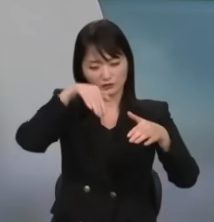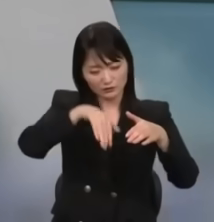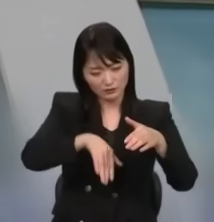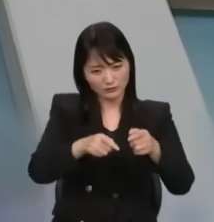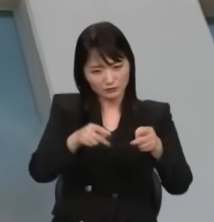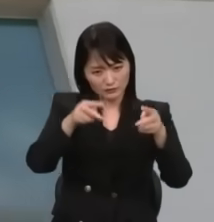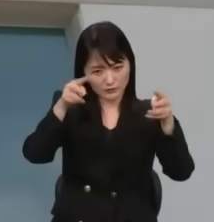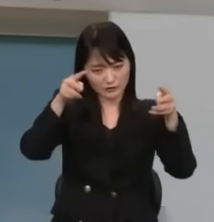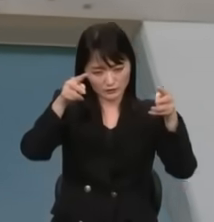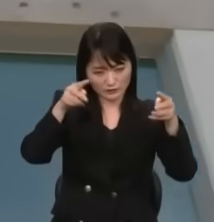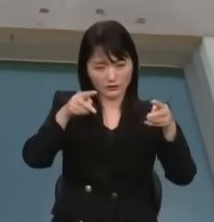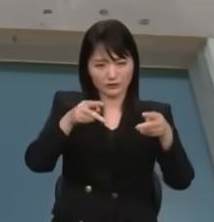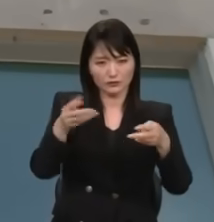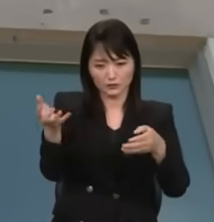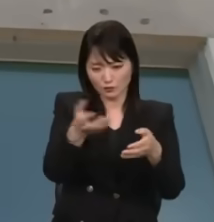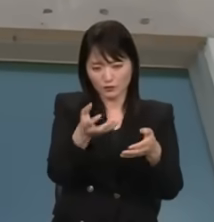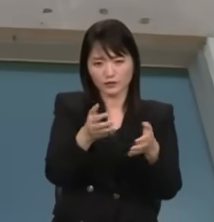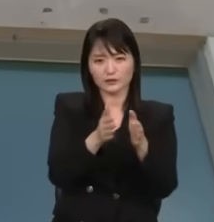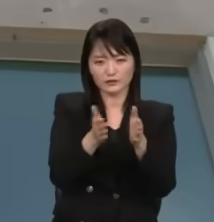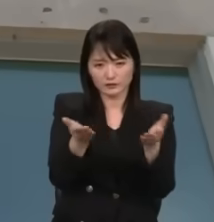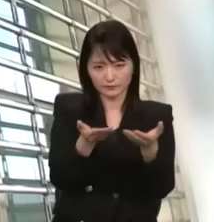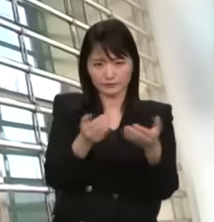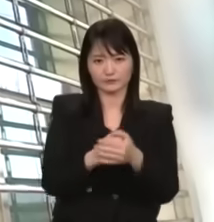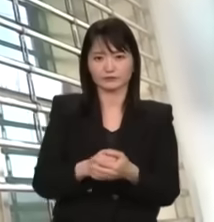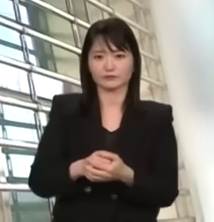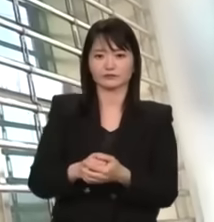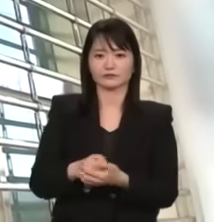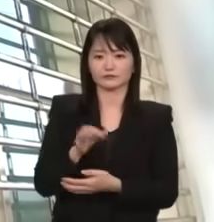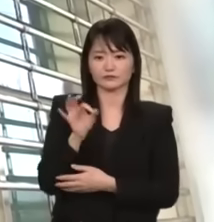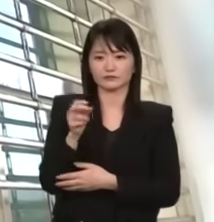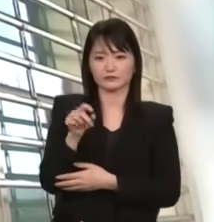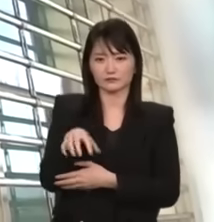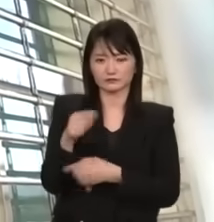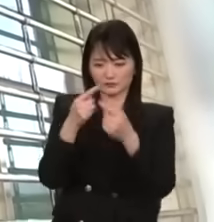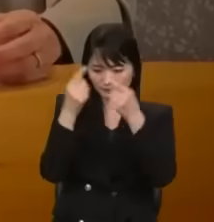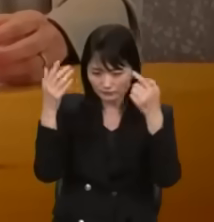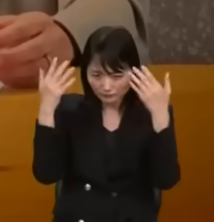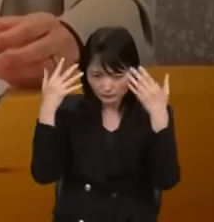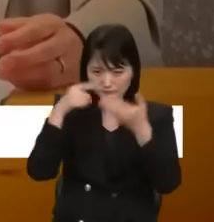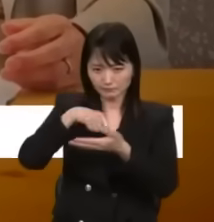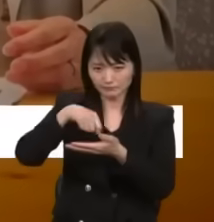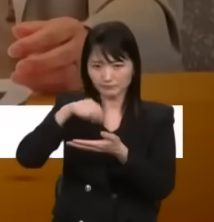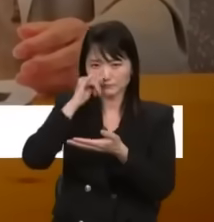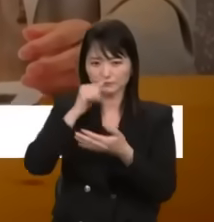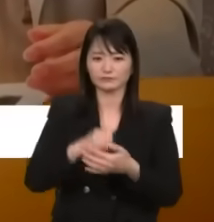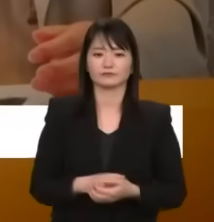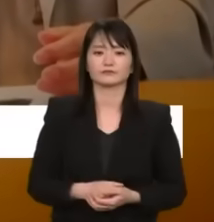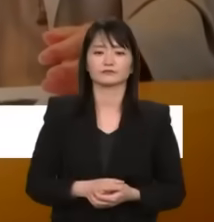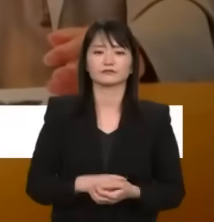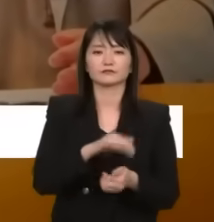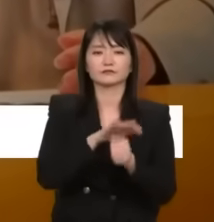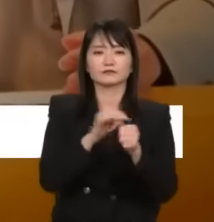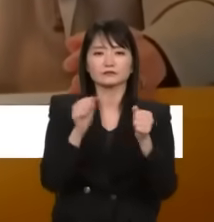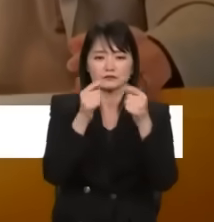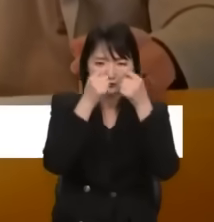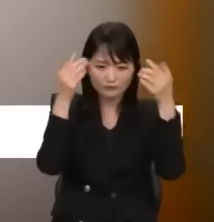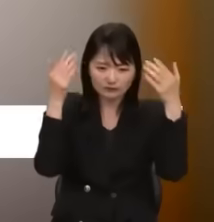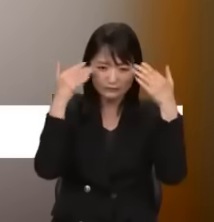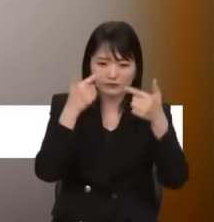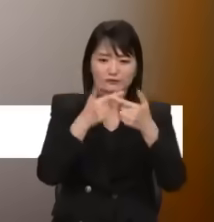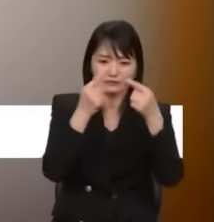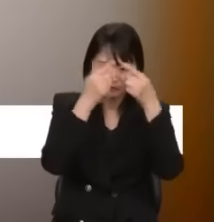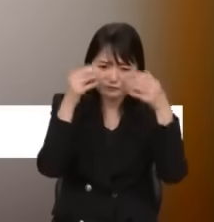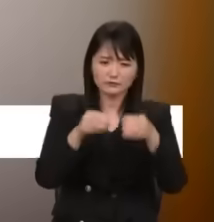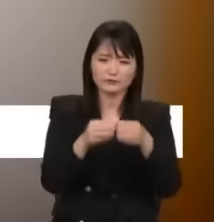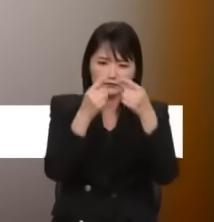당시 영남권 대학 동문영무 등도 인쇄한 걸로 알려졌습니다. 경북대, 부산대, 창원대도 있고 해양대도